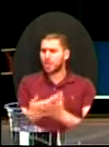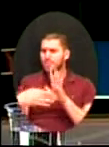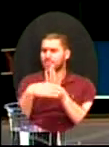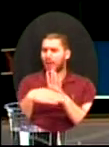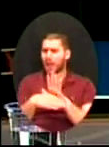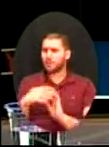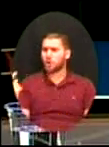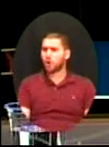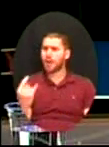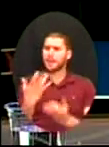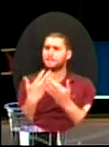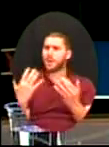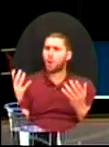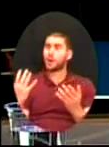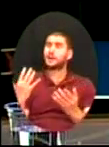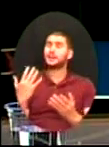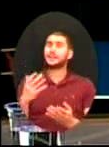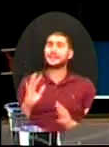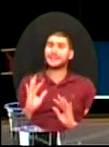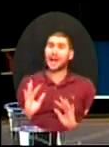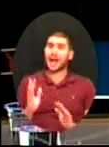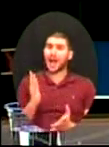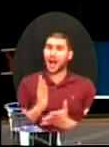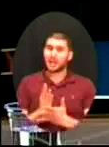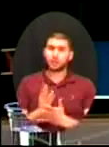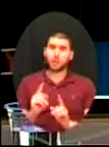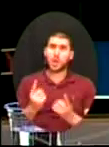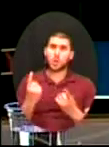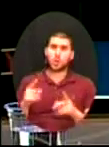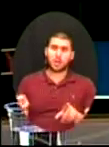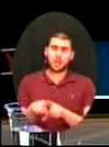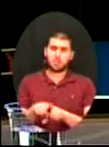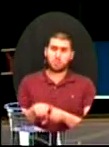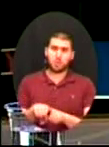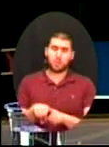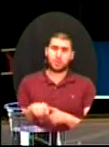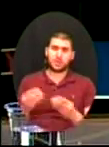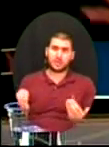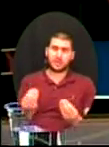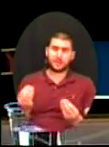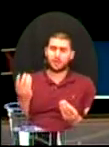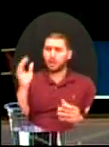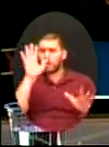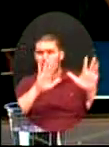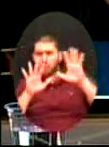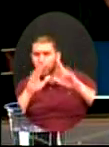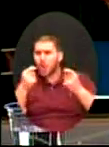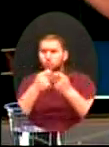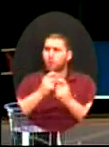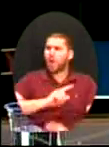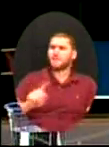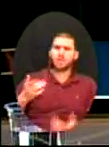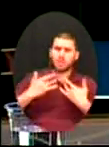סדורים, ברורים, אין שלא לא יהיו לנו איים כאלה שהם היו ארטילאים שפתאום לא שייכים לאף